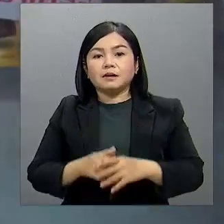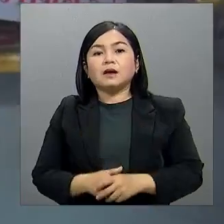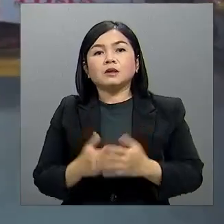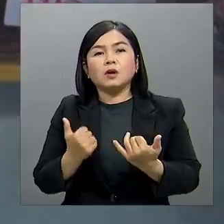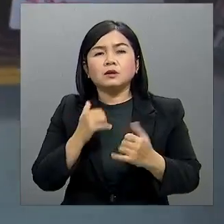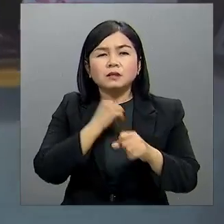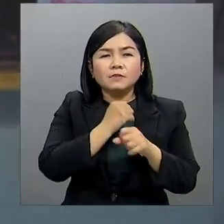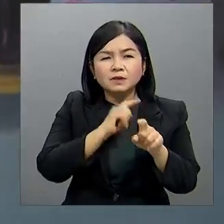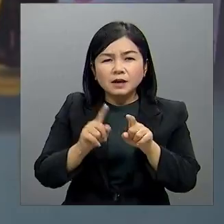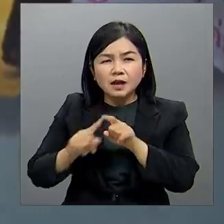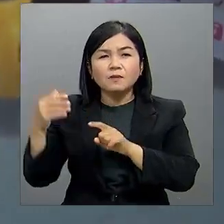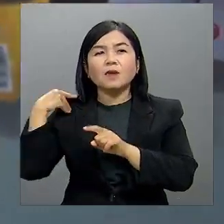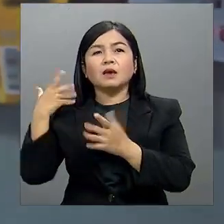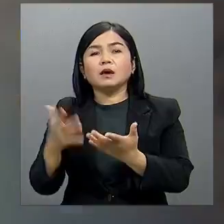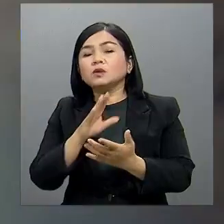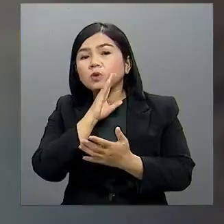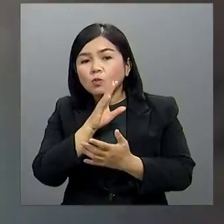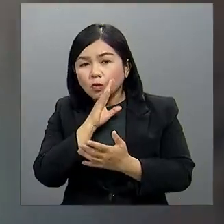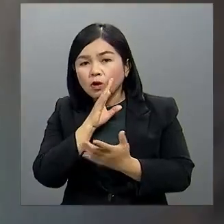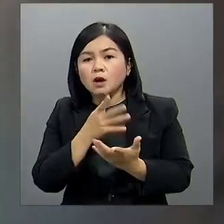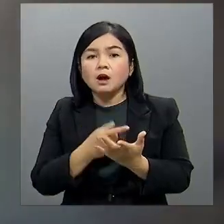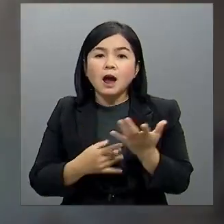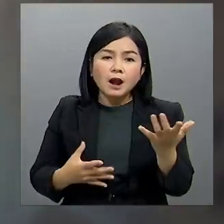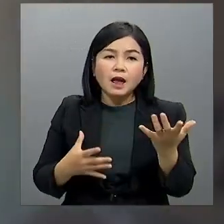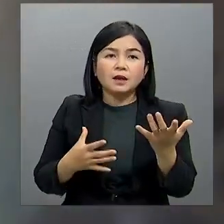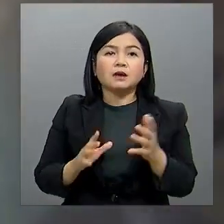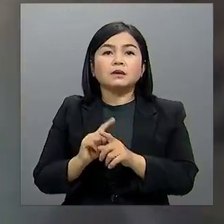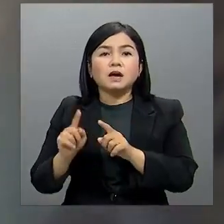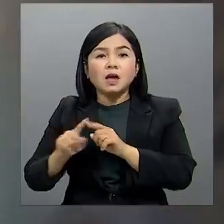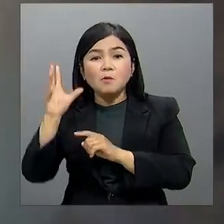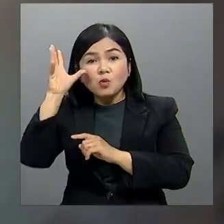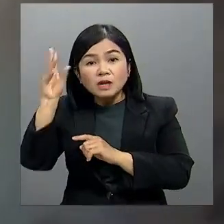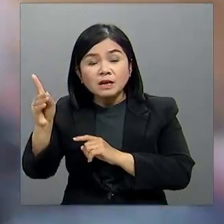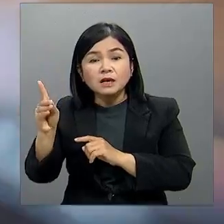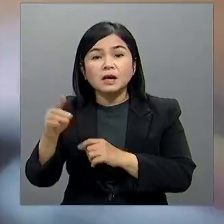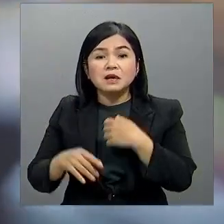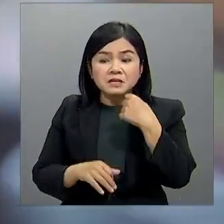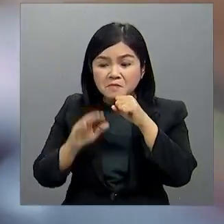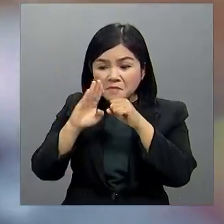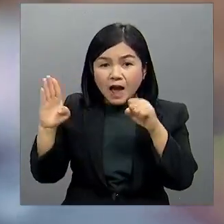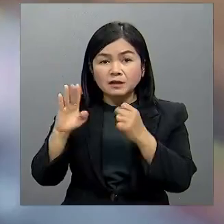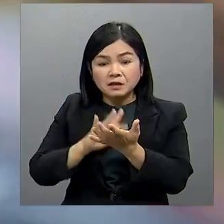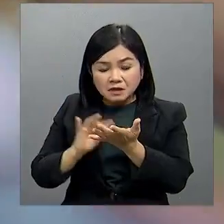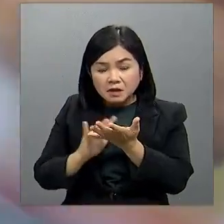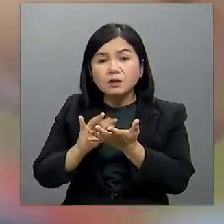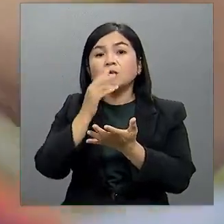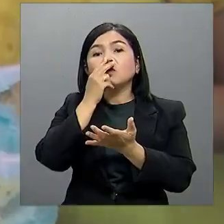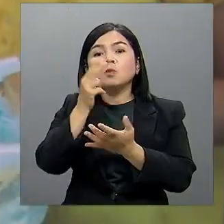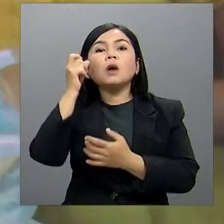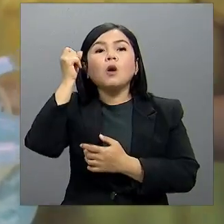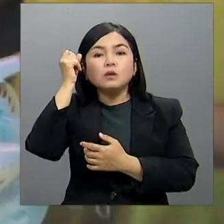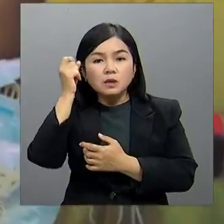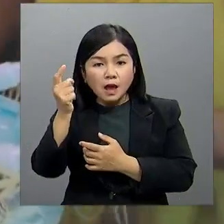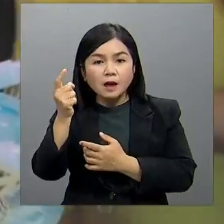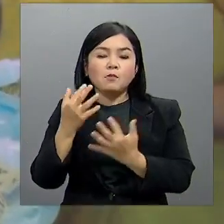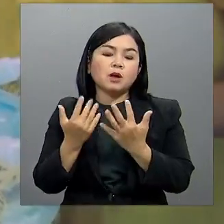เท่านั้นถ้าเราเอาคอมเอาอะไรมาลงน่ะแล้วคุณนี้สิบบาทอ่ะไม่ต้องมานั่งขี้เหรอเห็นใจคนที่เขามายืนรอ